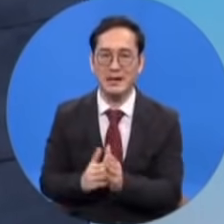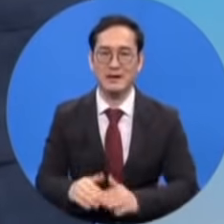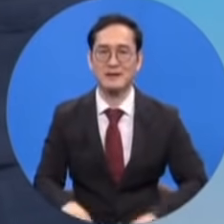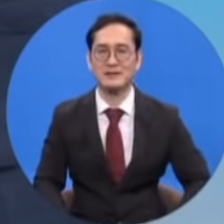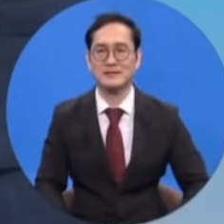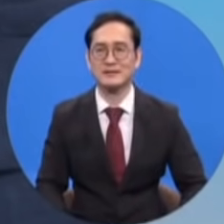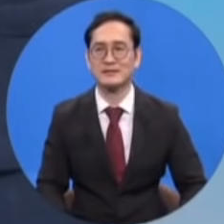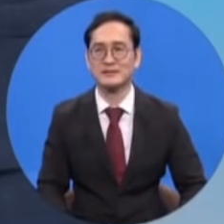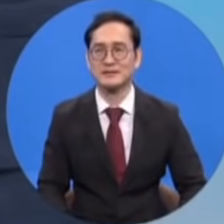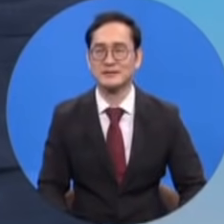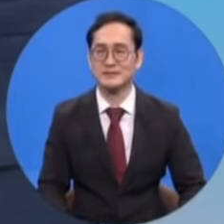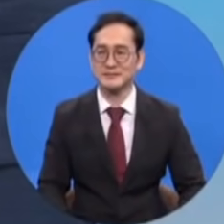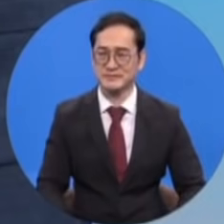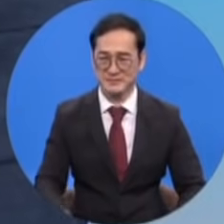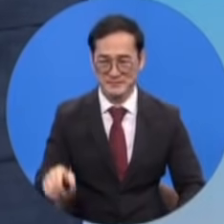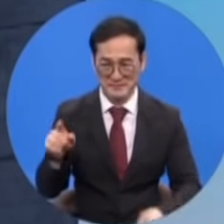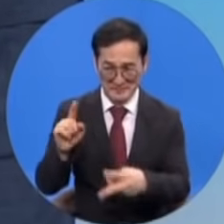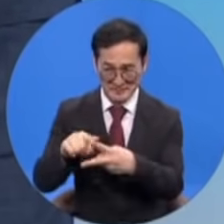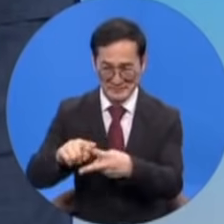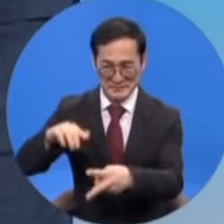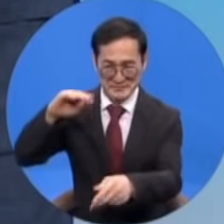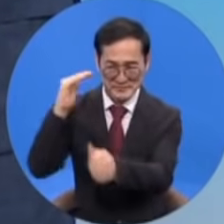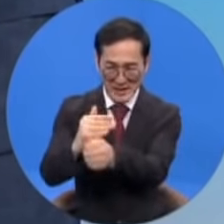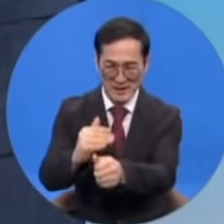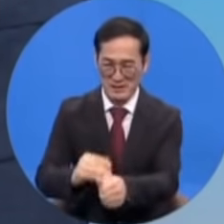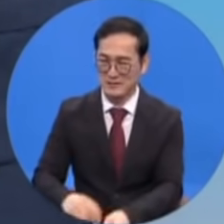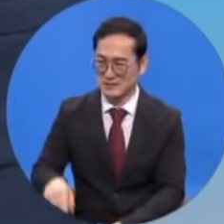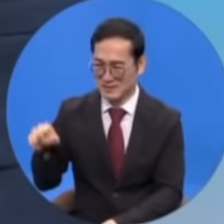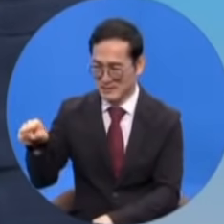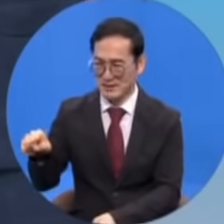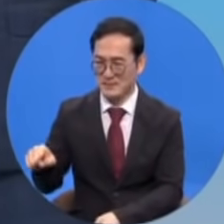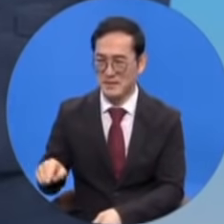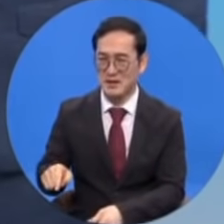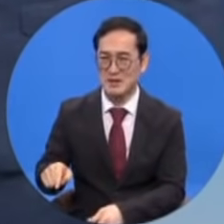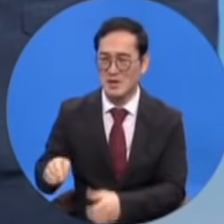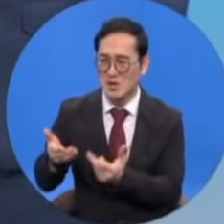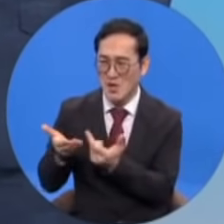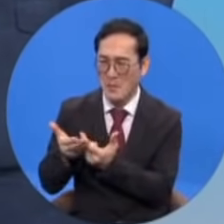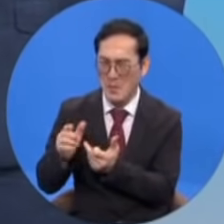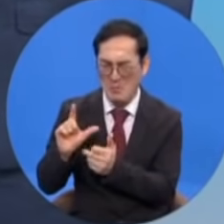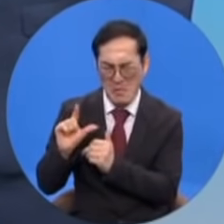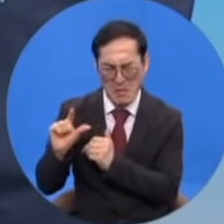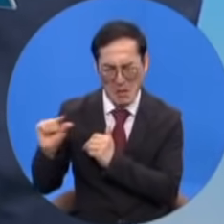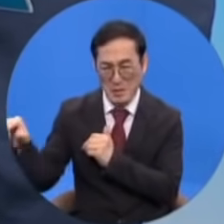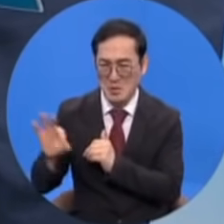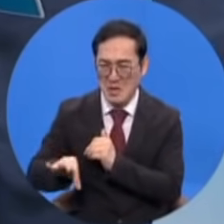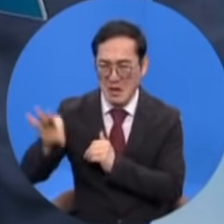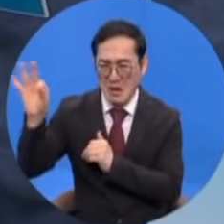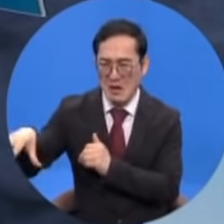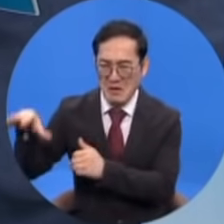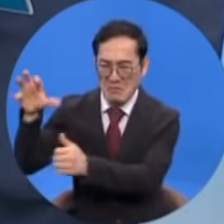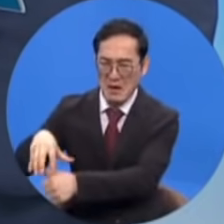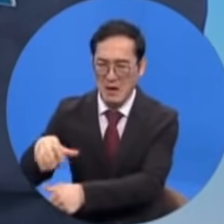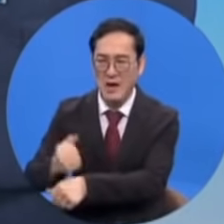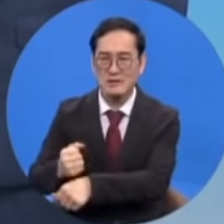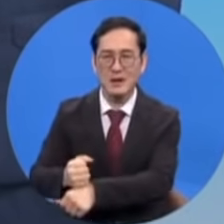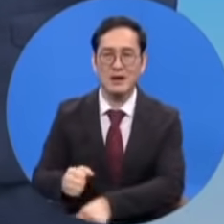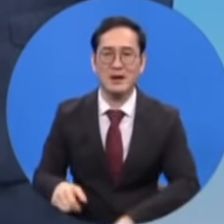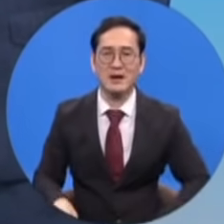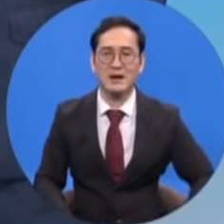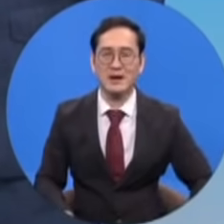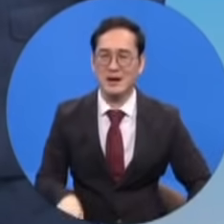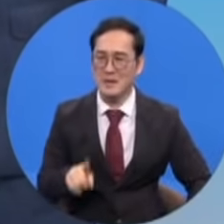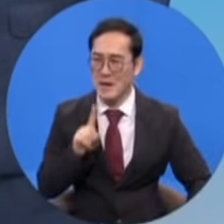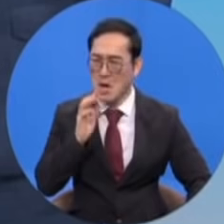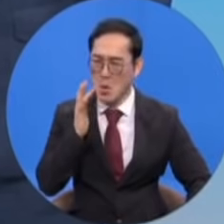시키겠다 그리고 김기원 원내대표를 향해 서는 귀향 보내겠다 이렇게 얘기를 했습니다 야당이 또 만만치 않게 거칠기는